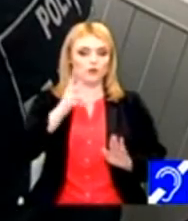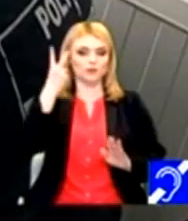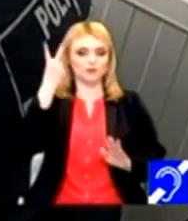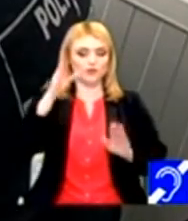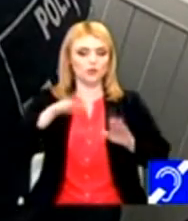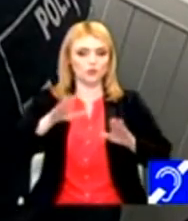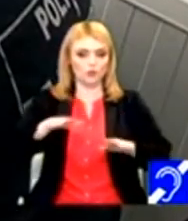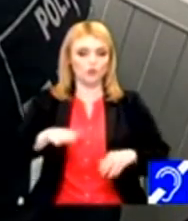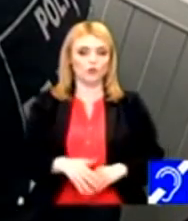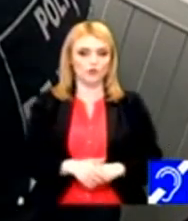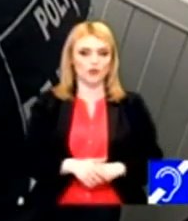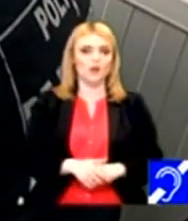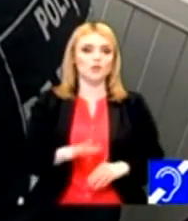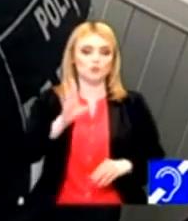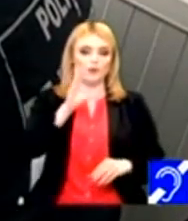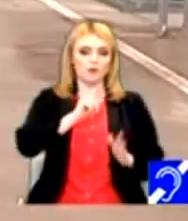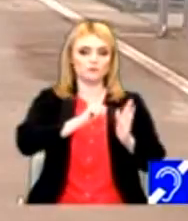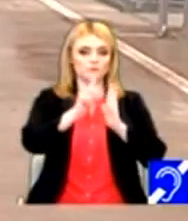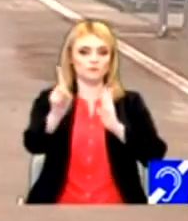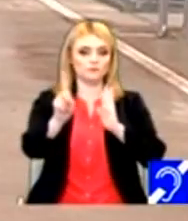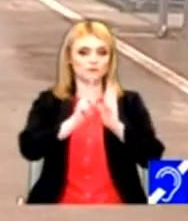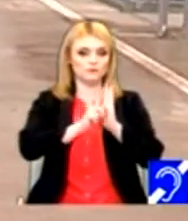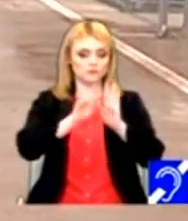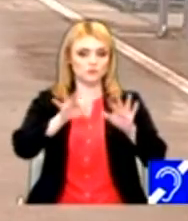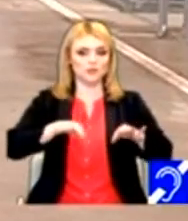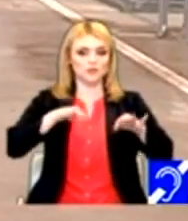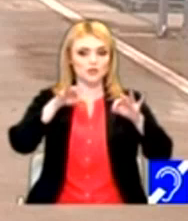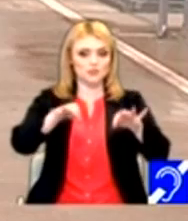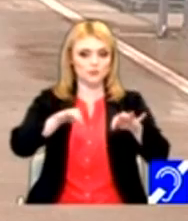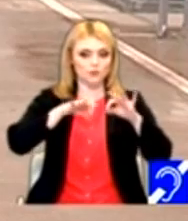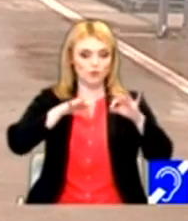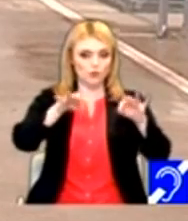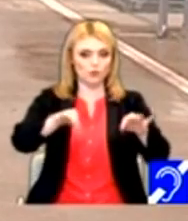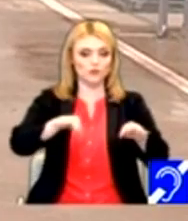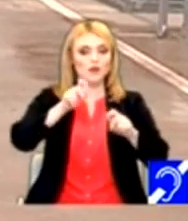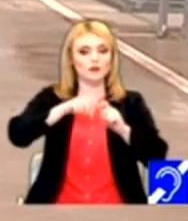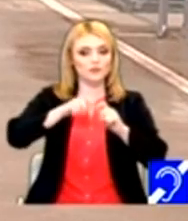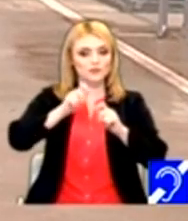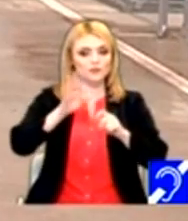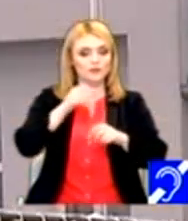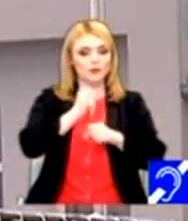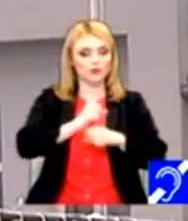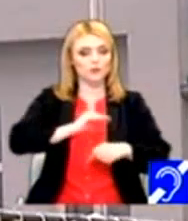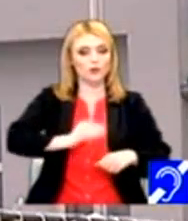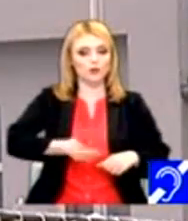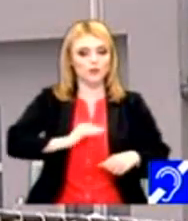ca să vă aduc pensia la domicilie. De picar? E soțit cu manuala de poliție. Tati!